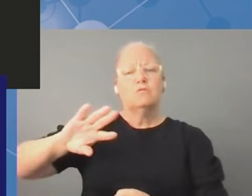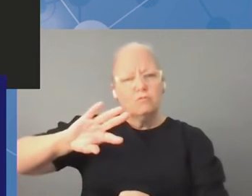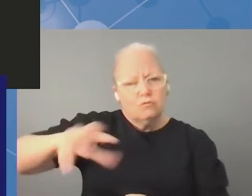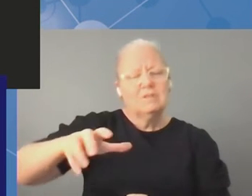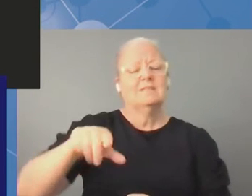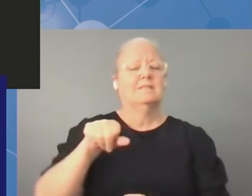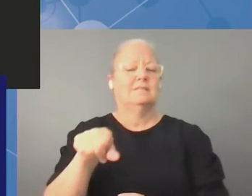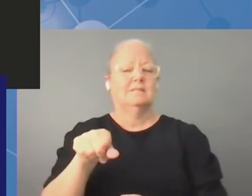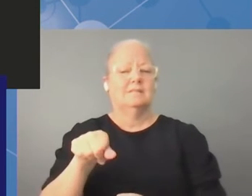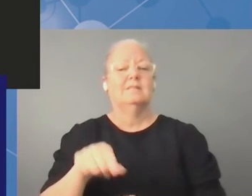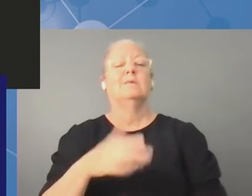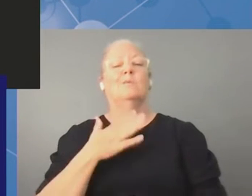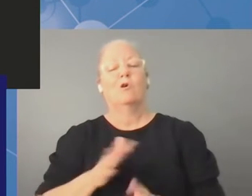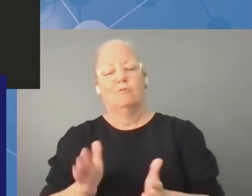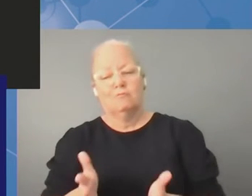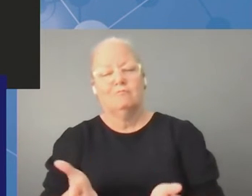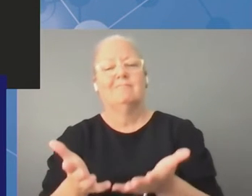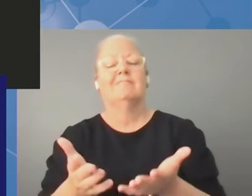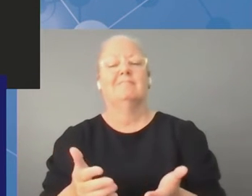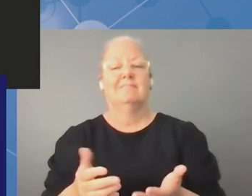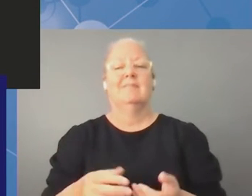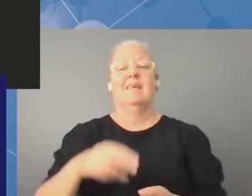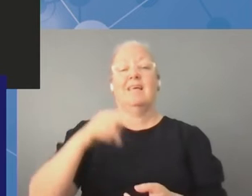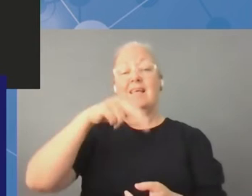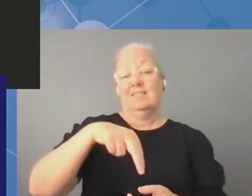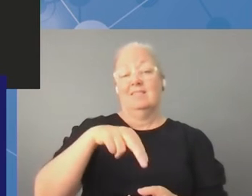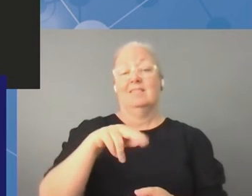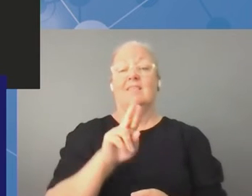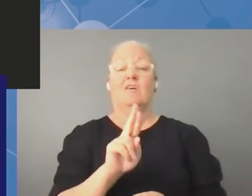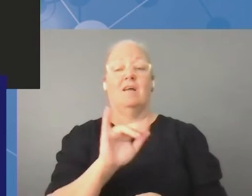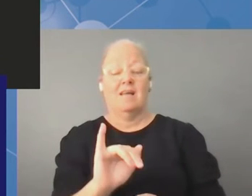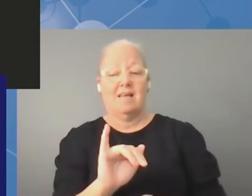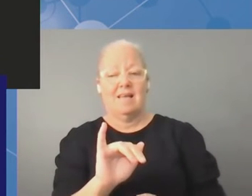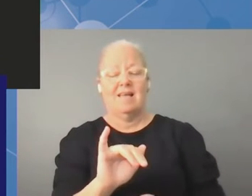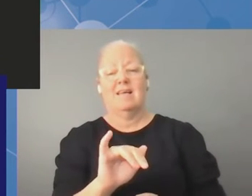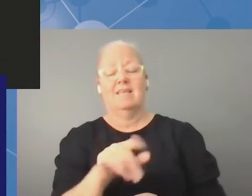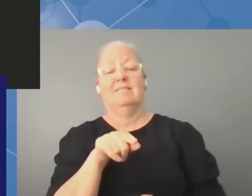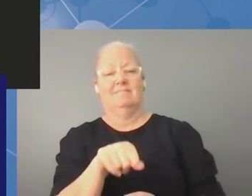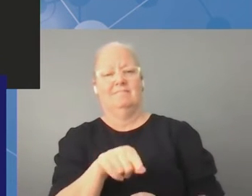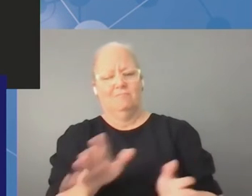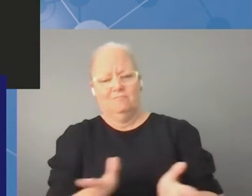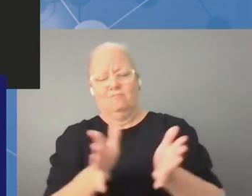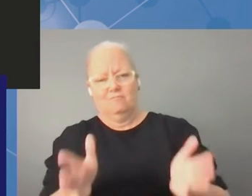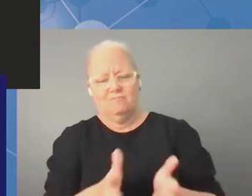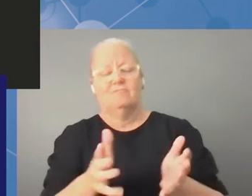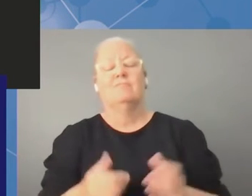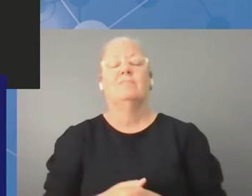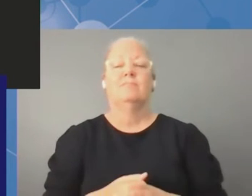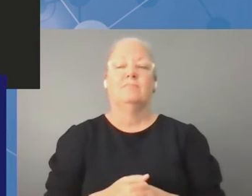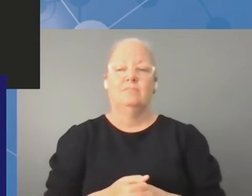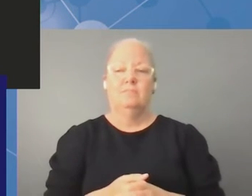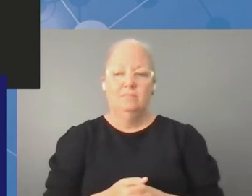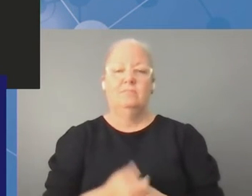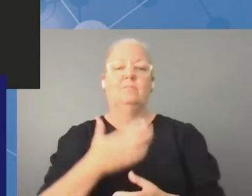возможность больше развиваться сетям NRE, то есть национальным, региональным и молодежным организациям.